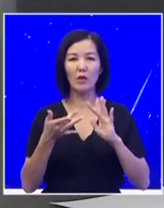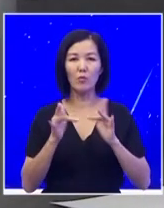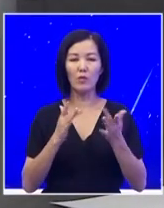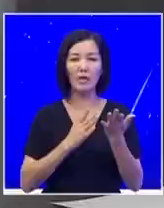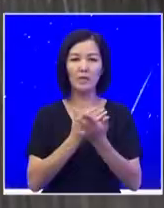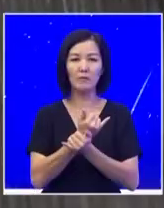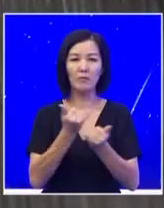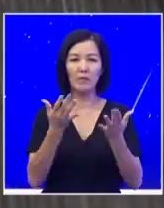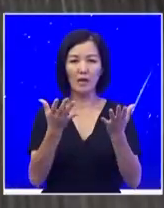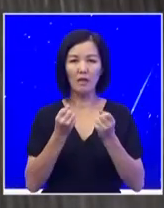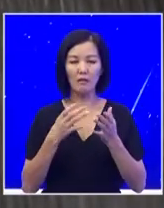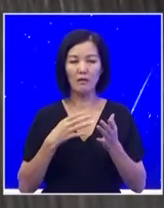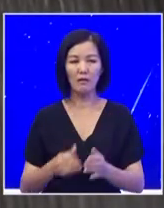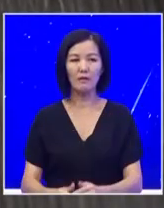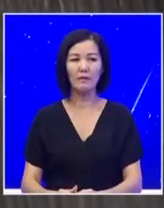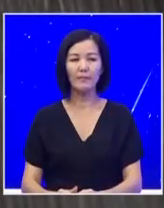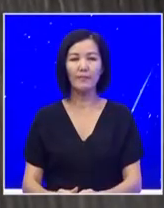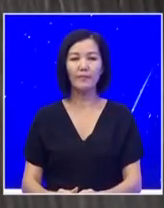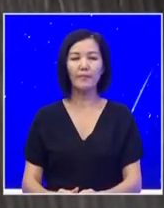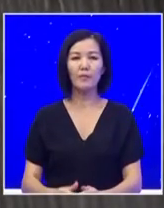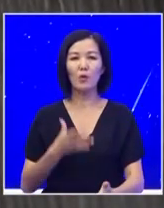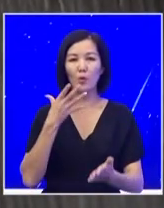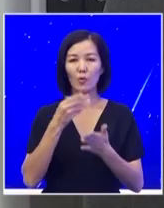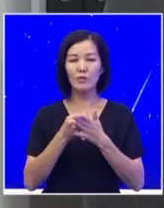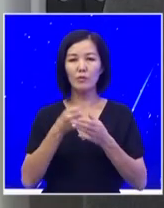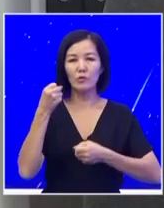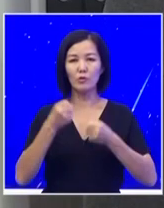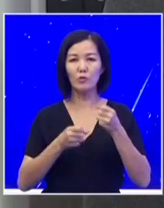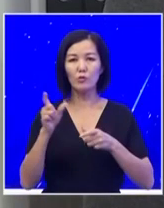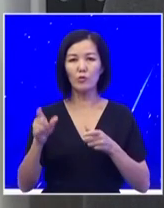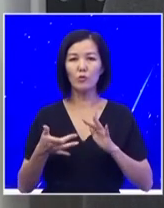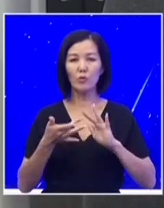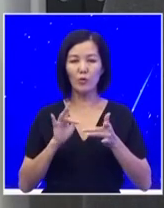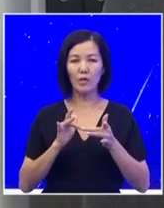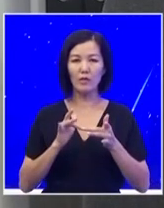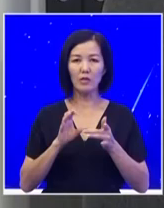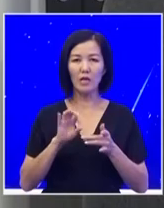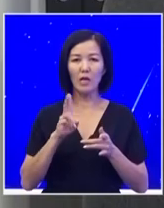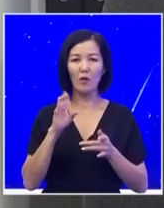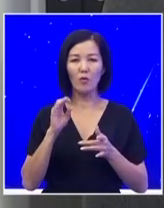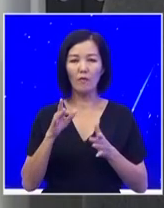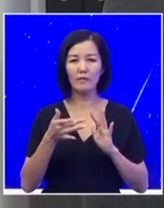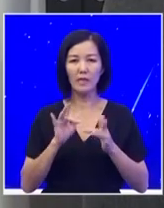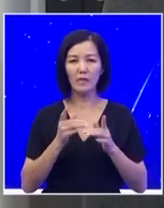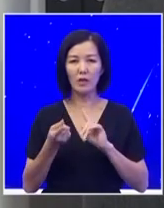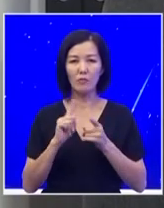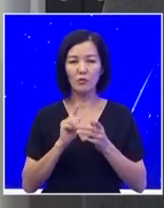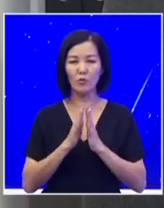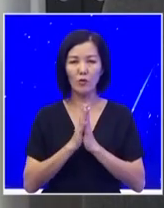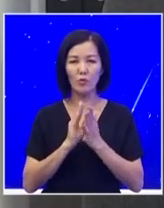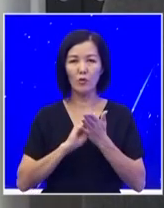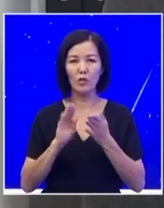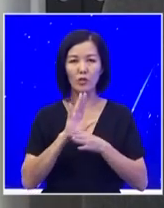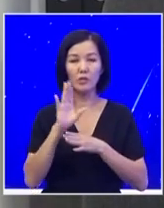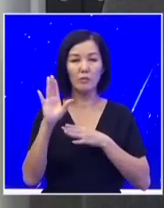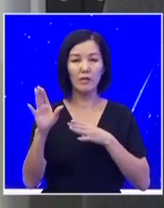қызметке жүгінді. Жеке жүргізуші куәлігімді жұмыста отырып ақ онлайн түрде ЕГОВ сайты арқылы ауыстыруға өтініш білдірдім.